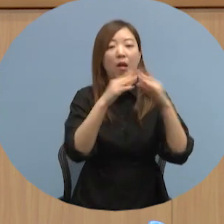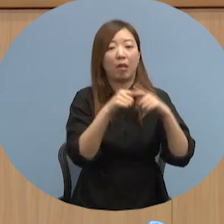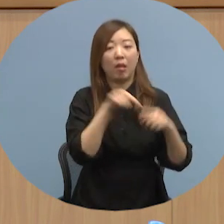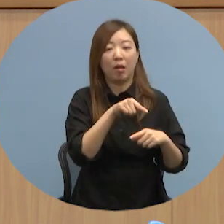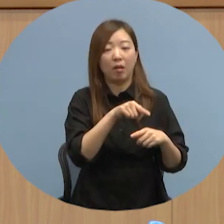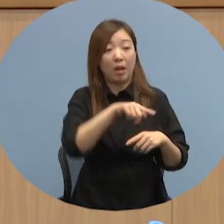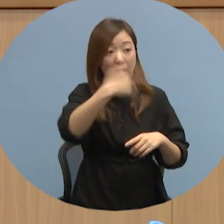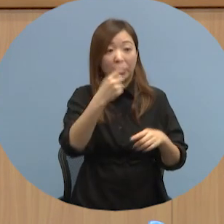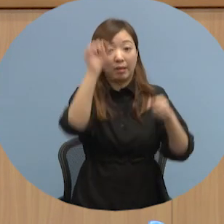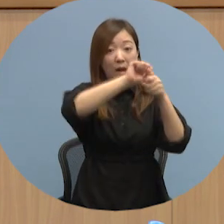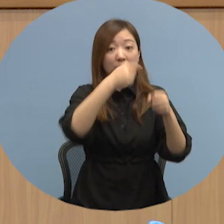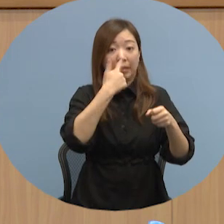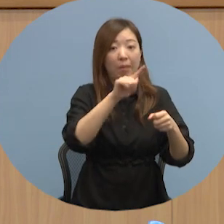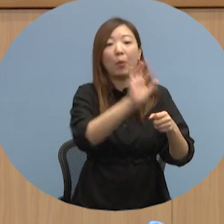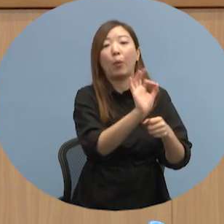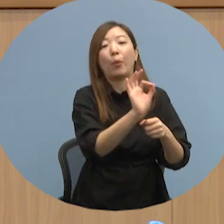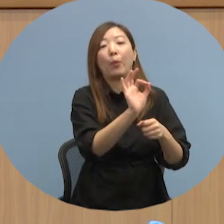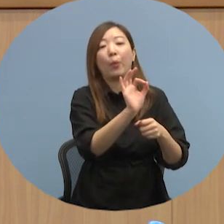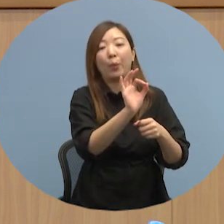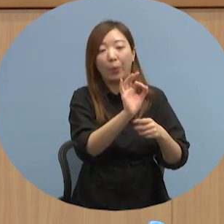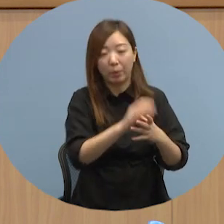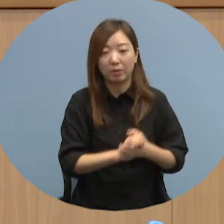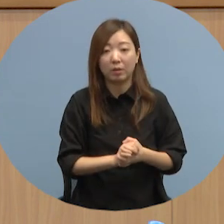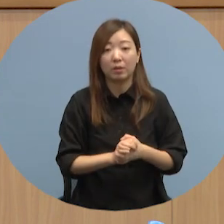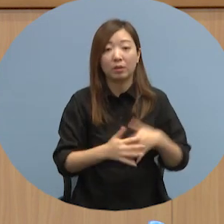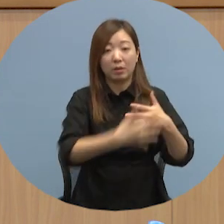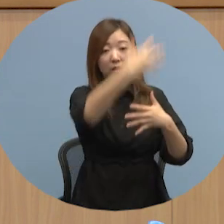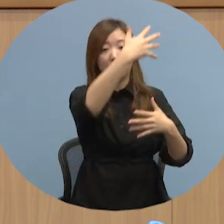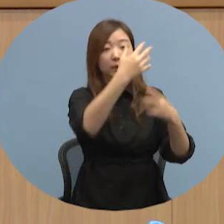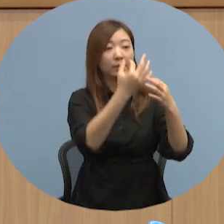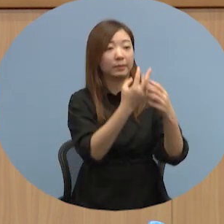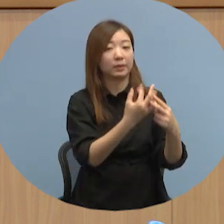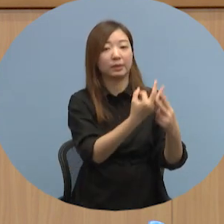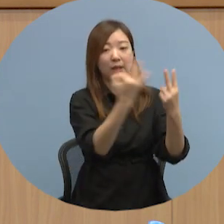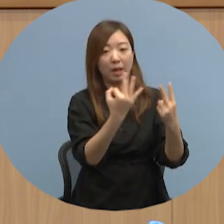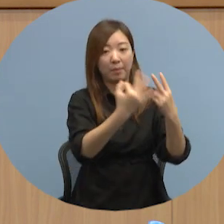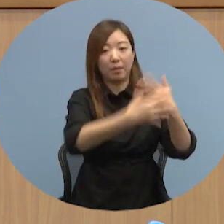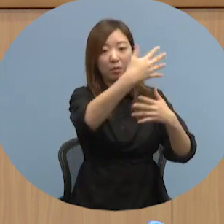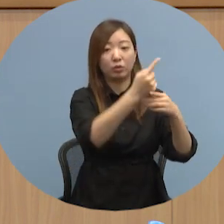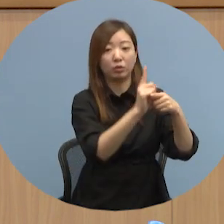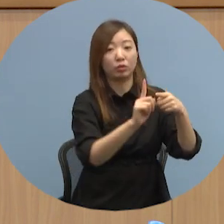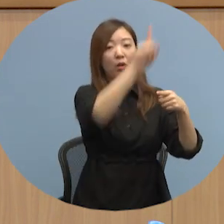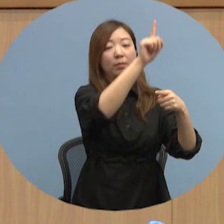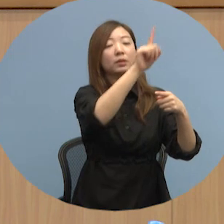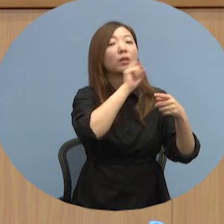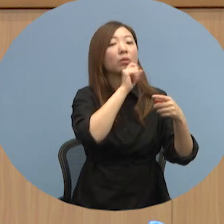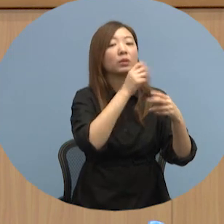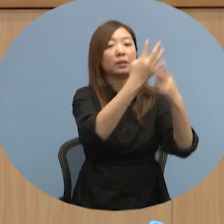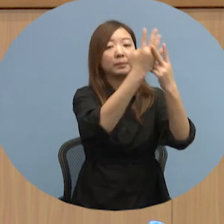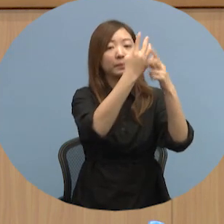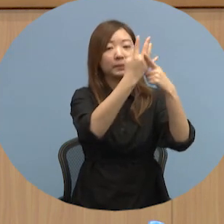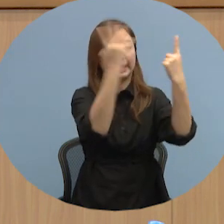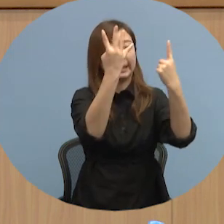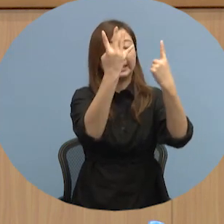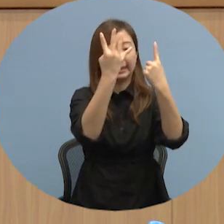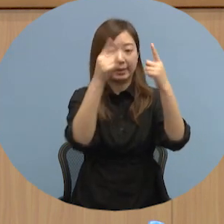單位嘅。咁喺23樓以上咧，就有14位人士就去咗檢疫中心啦，